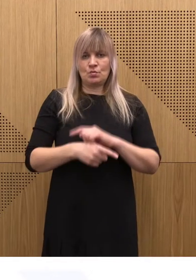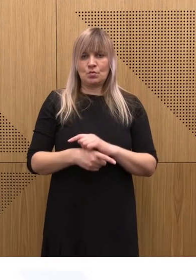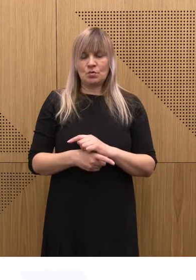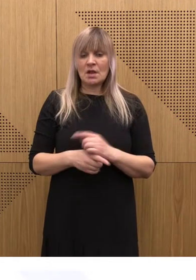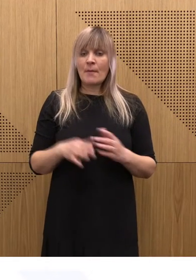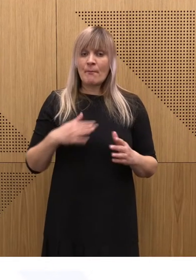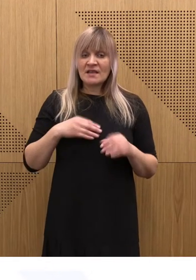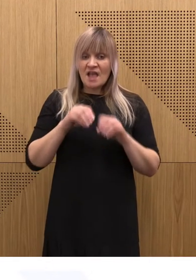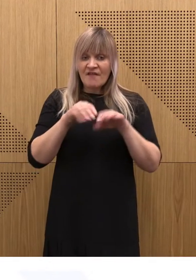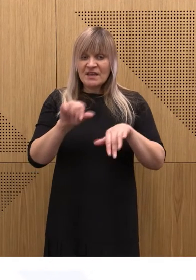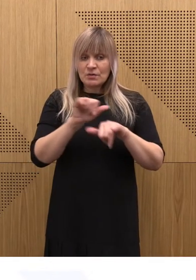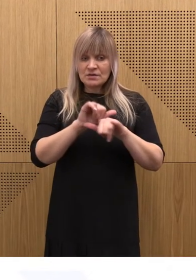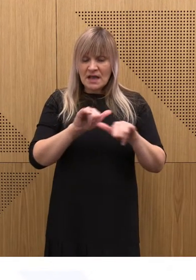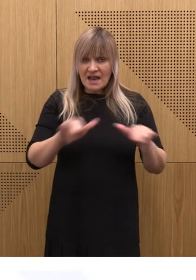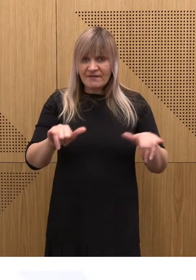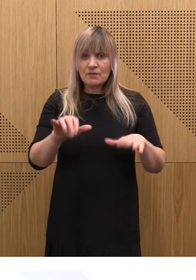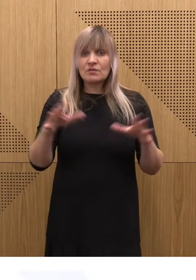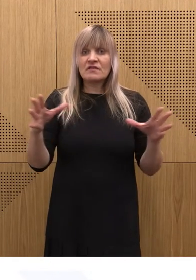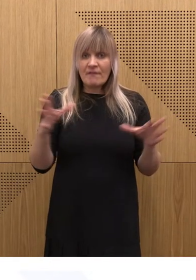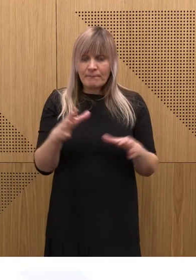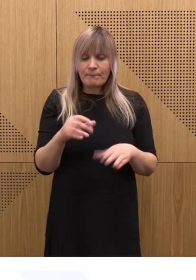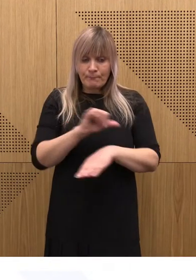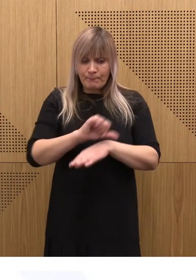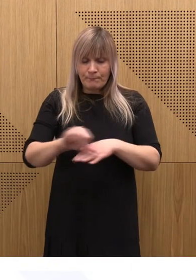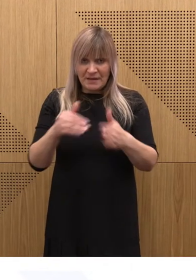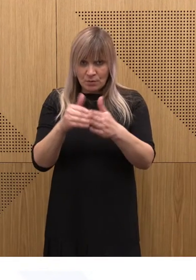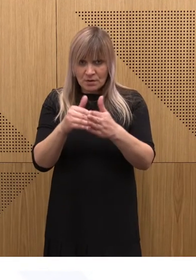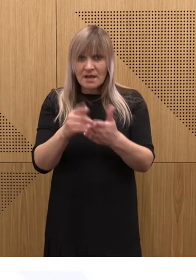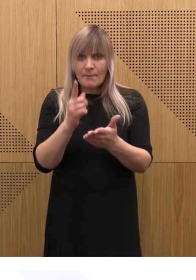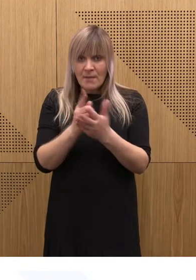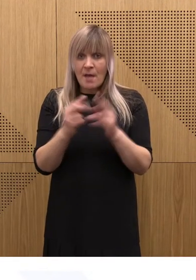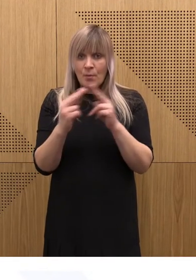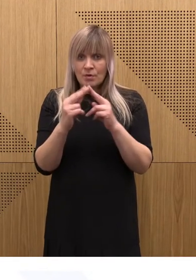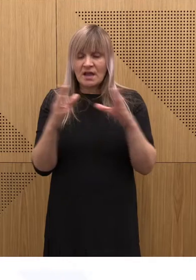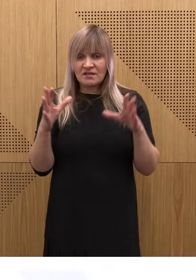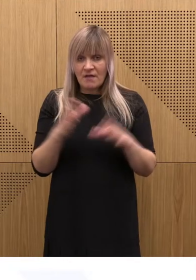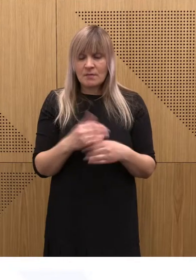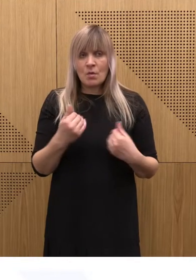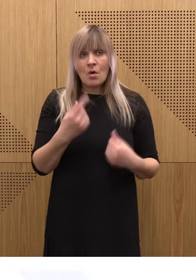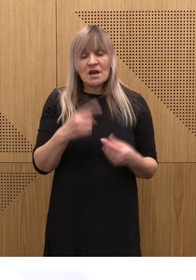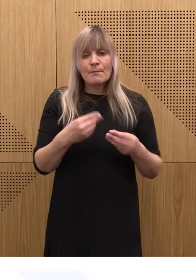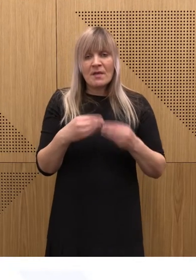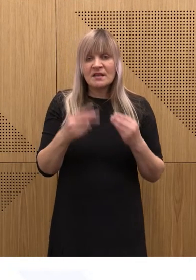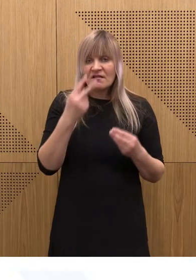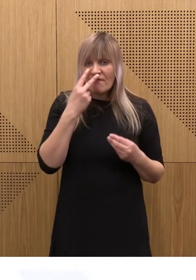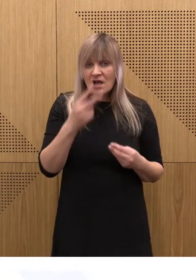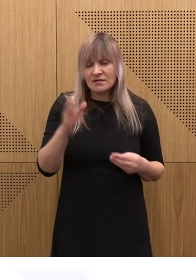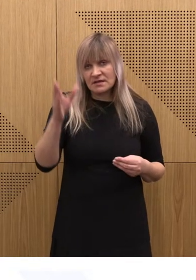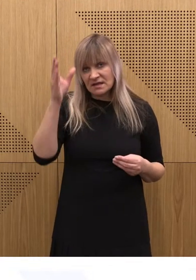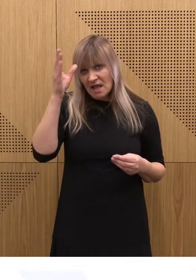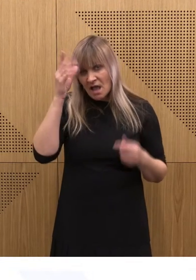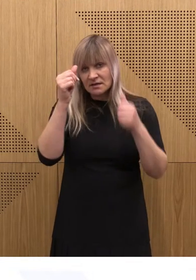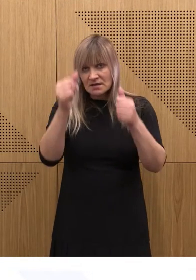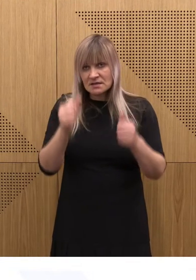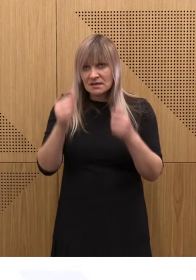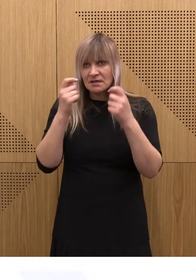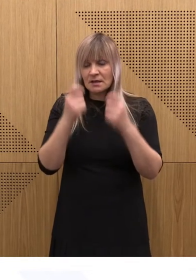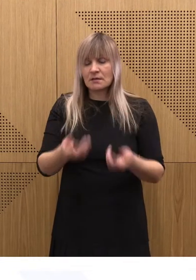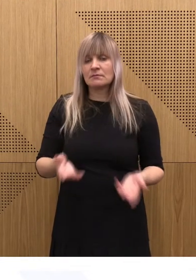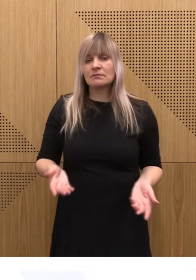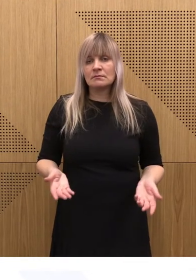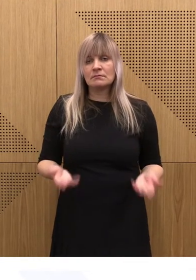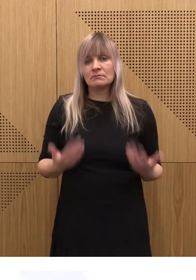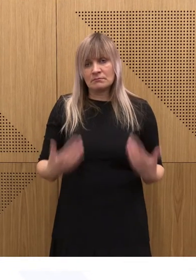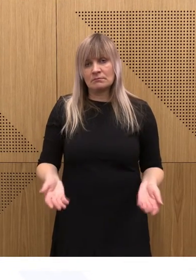levikut pidurdada, siis tuleb kontakte vähendada. Kui me oleme vaadanud erinevaid materjale tabeleid, mida meile ka teadlased seina peale panevad, siis